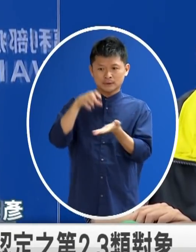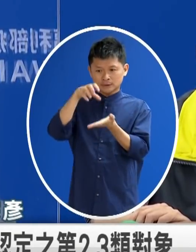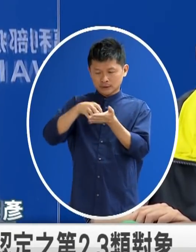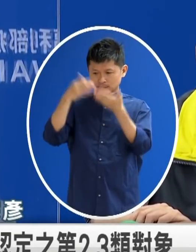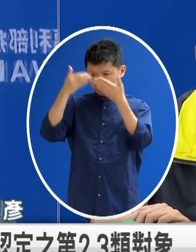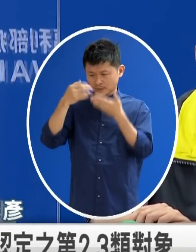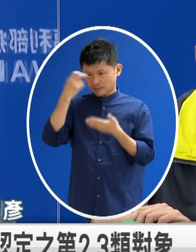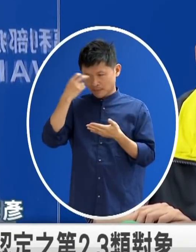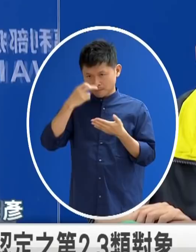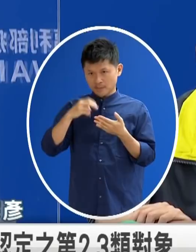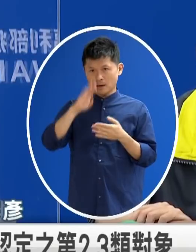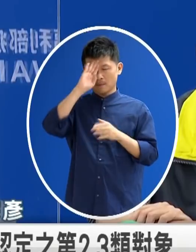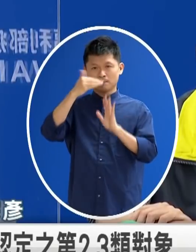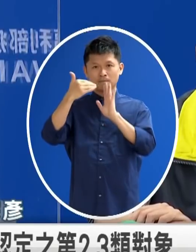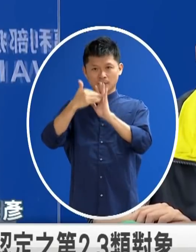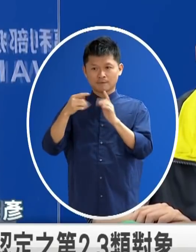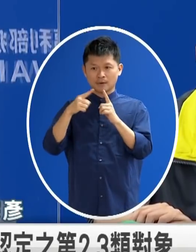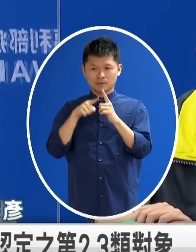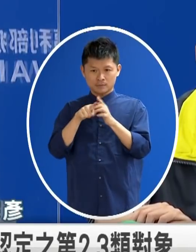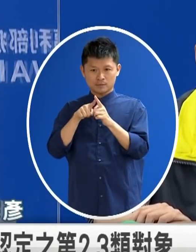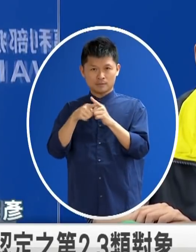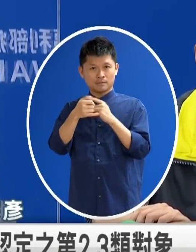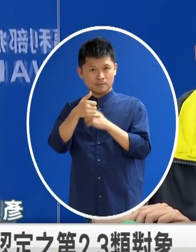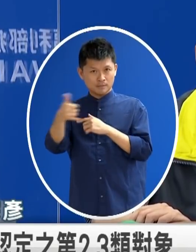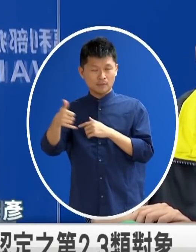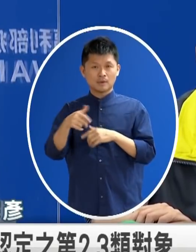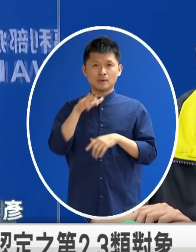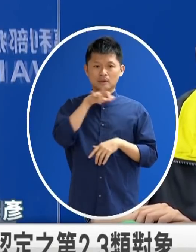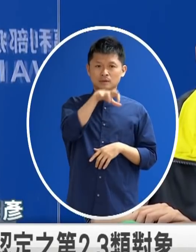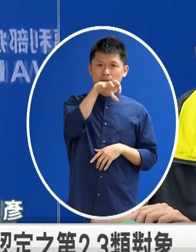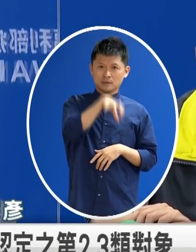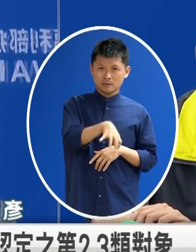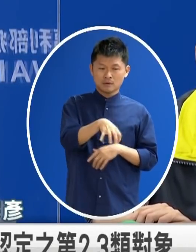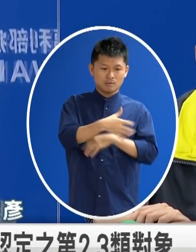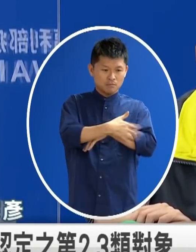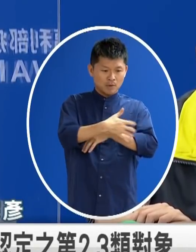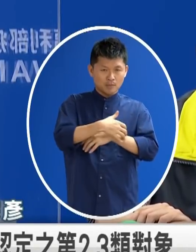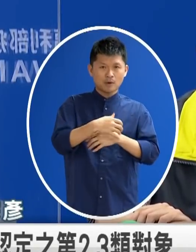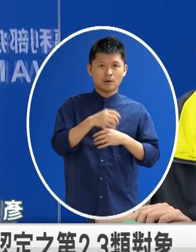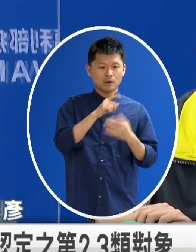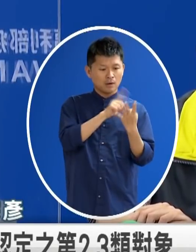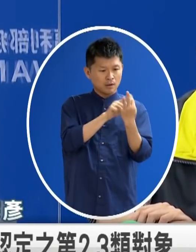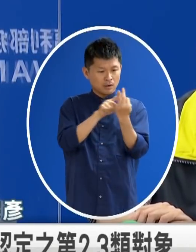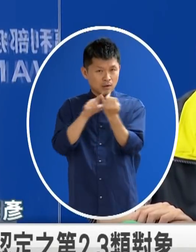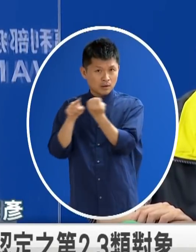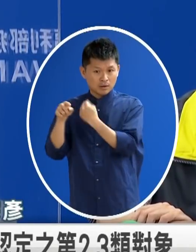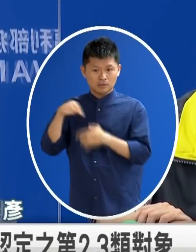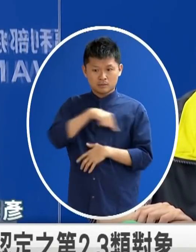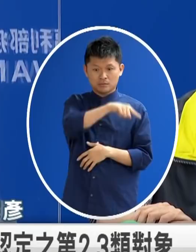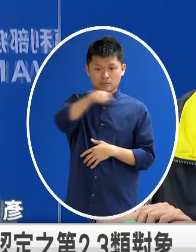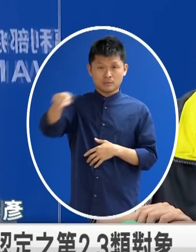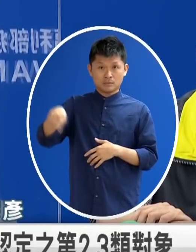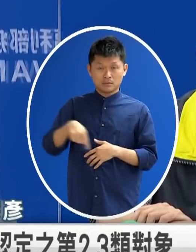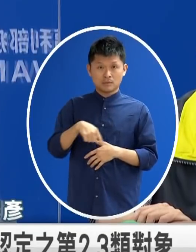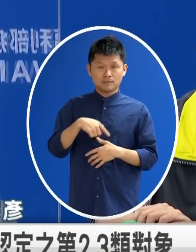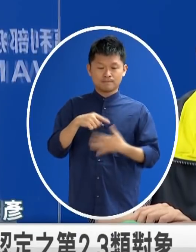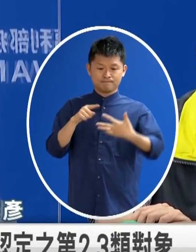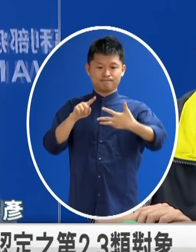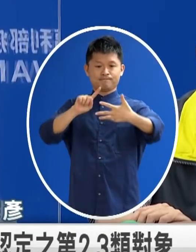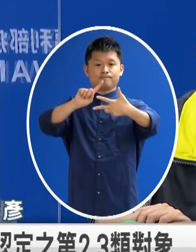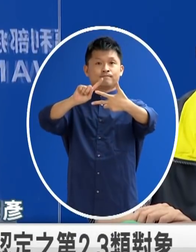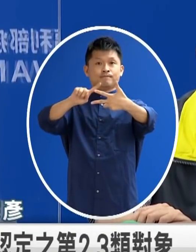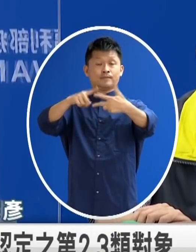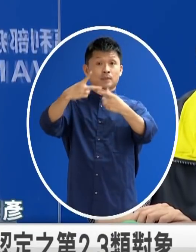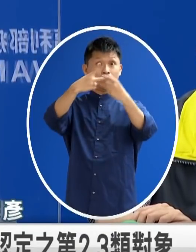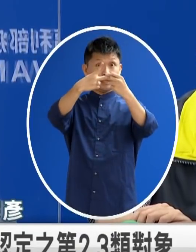验防疫的人员，那甚至机场的一些工作人员，那都是列在第二